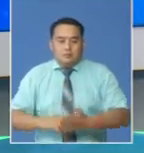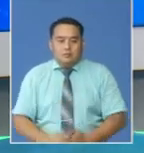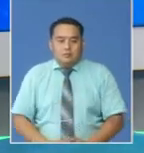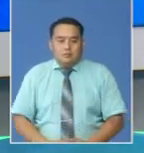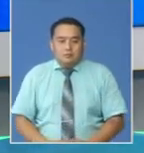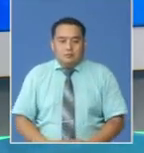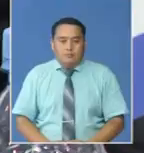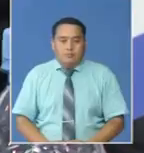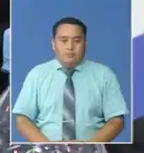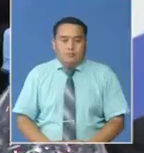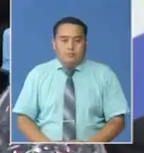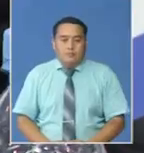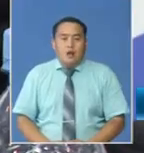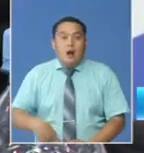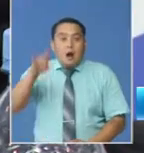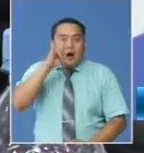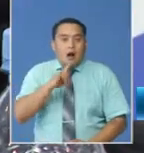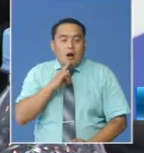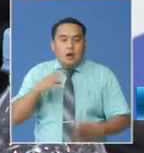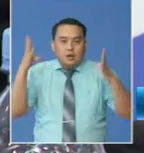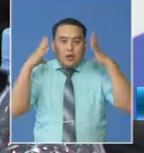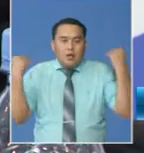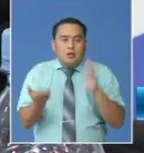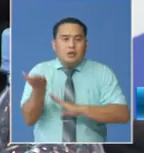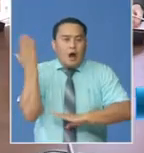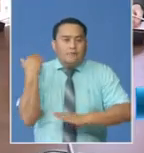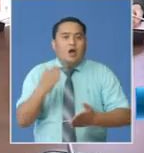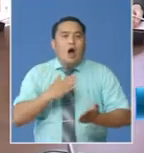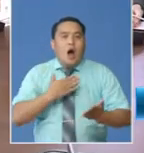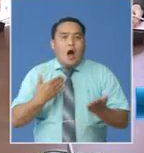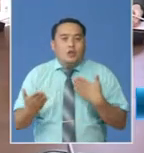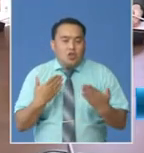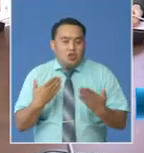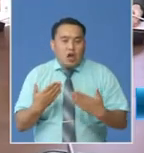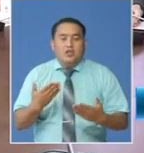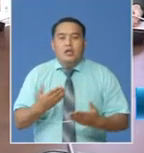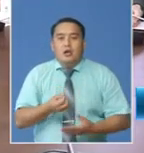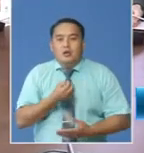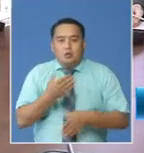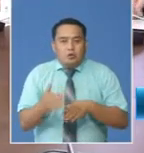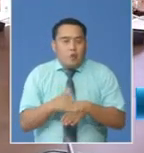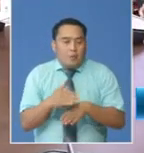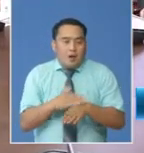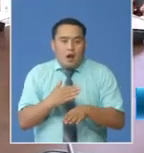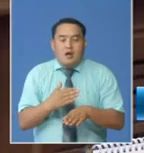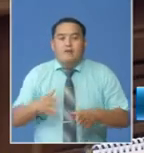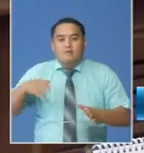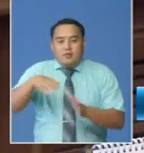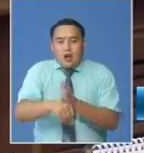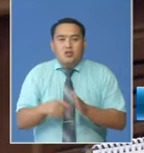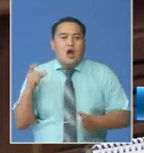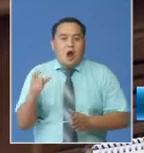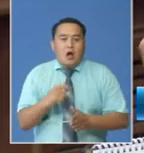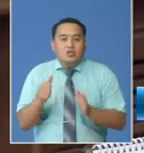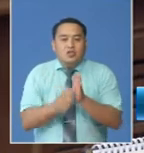Хоменко. У Казахстана с Нидерландами давние отношения. Королевство – крупнейший иностранный инвестор, вложивший в экономику